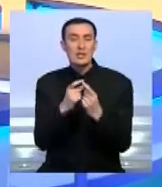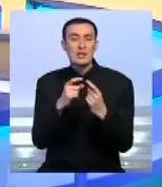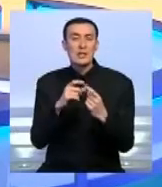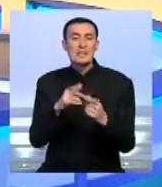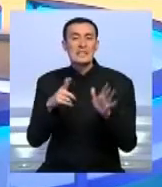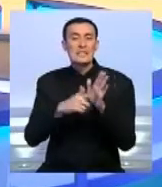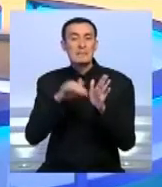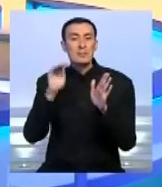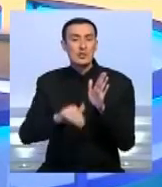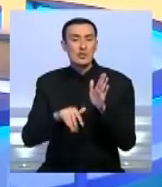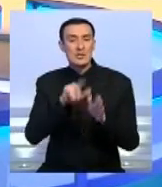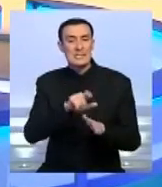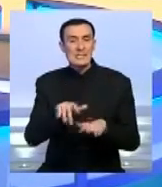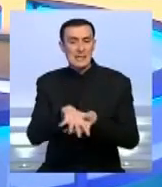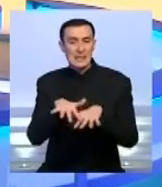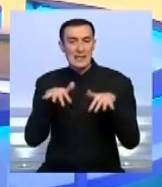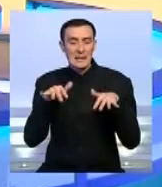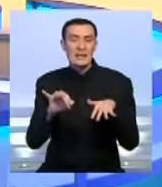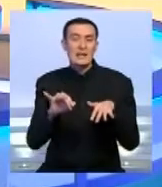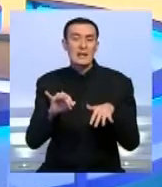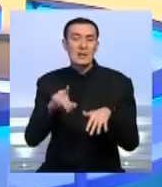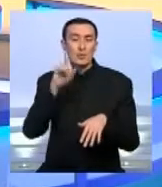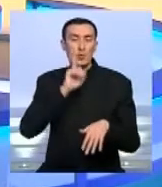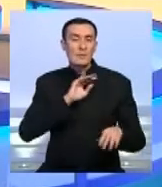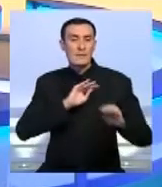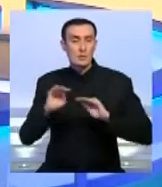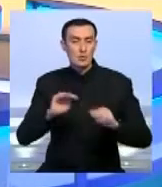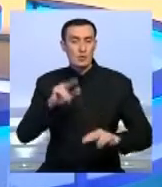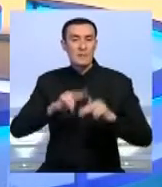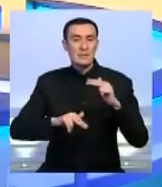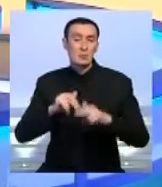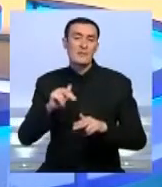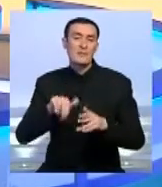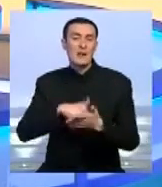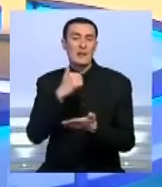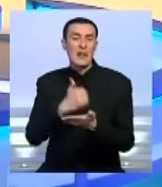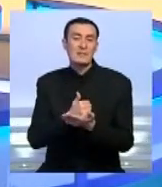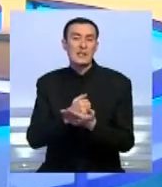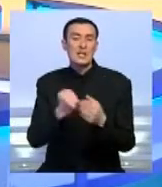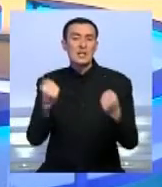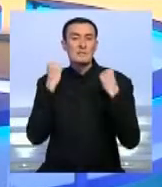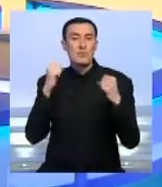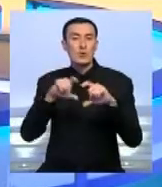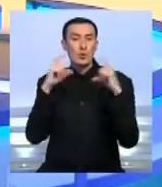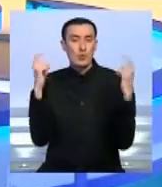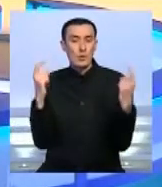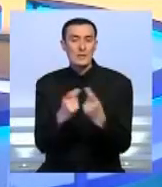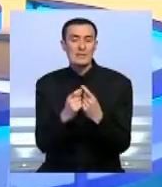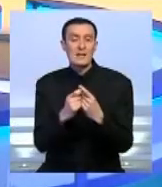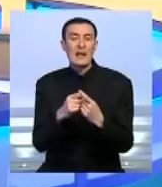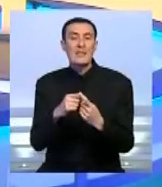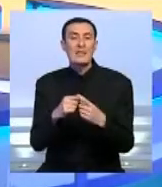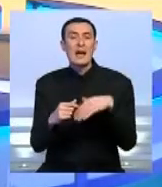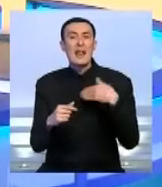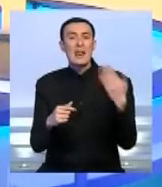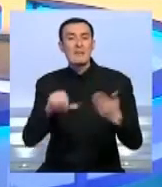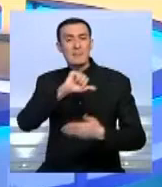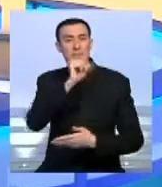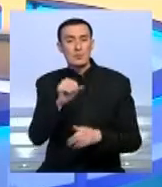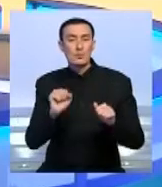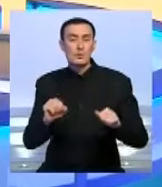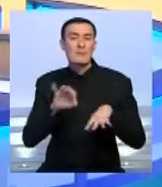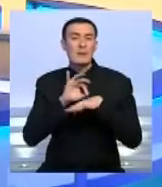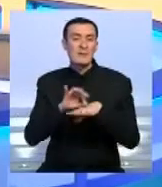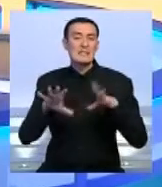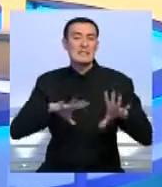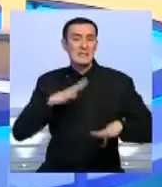на 7 тысяч зрителей и соответствующей инфраструктурой, построят в сегменте главных спорткомплексов левобережья столицы. В нем можно будет